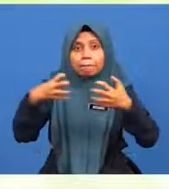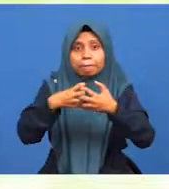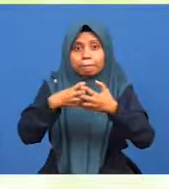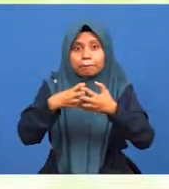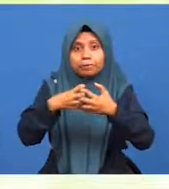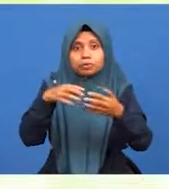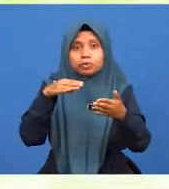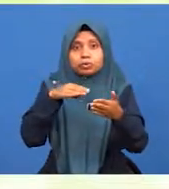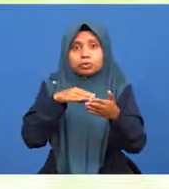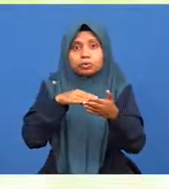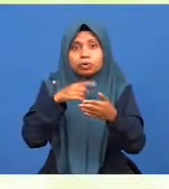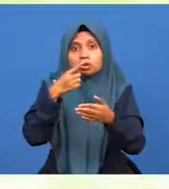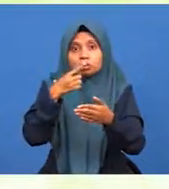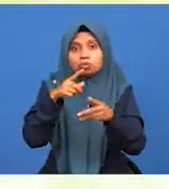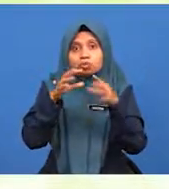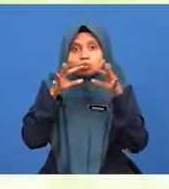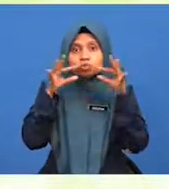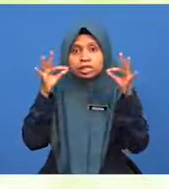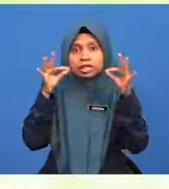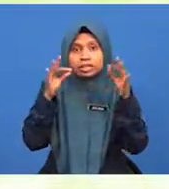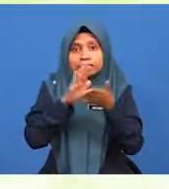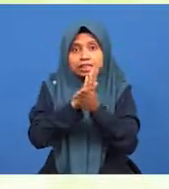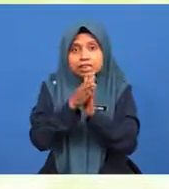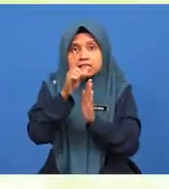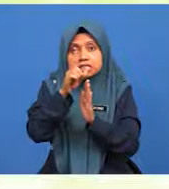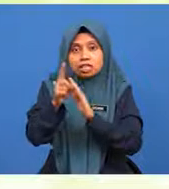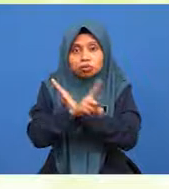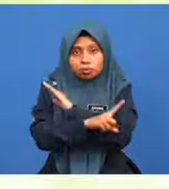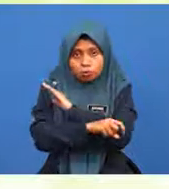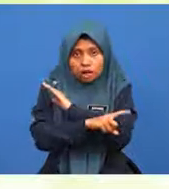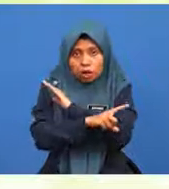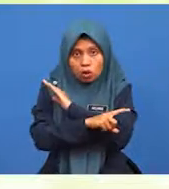bilangan bagi kucing menjadi satu ekor kucing.